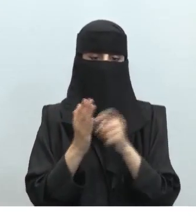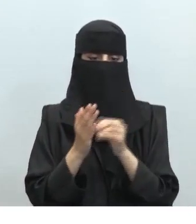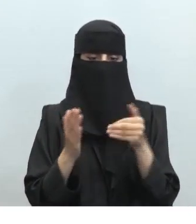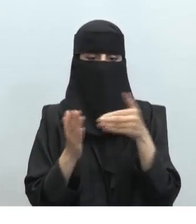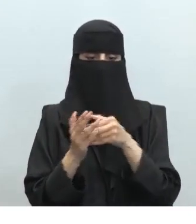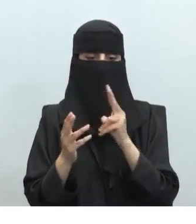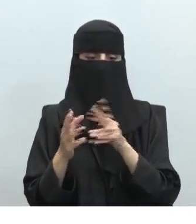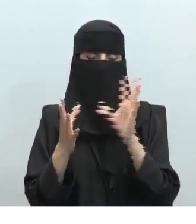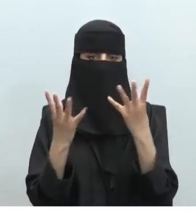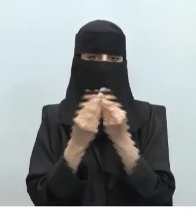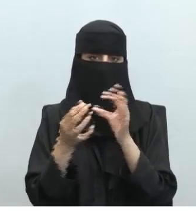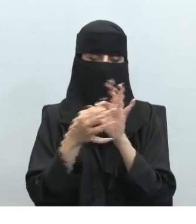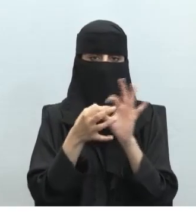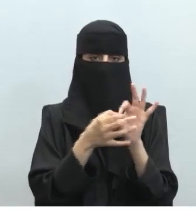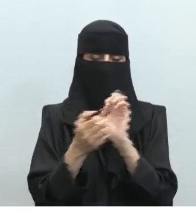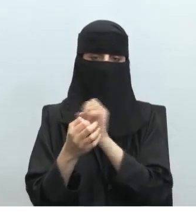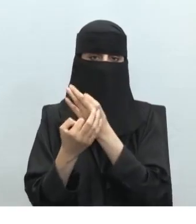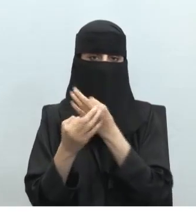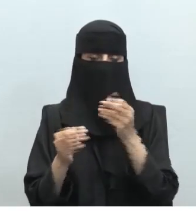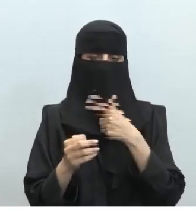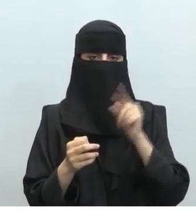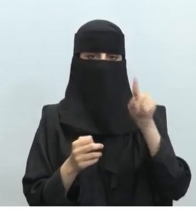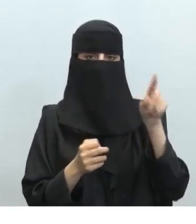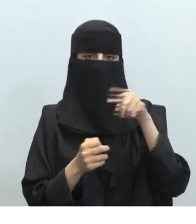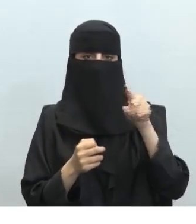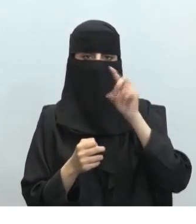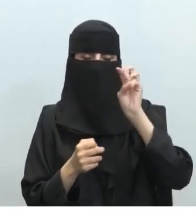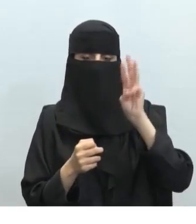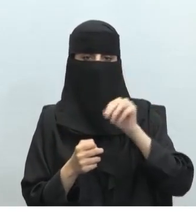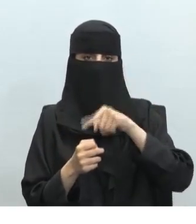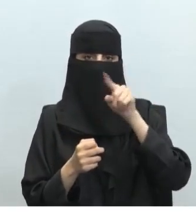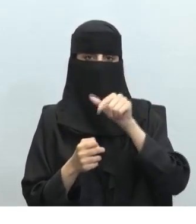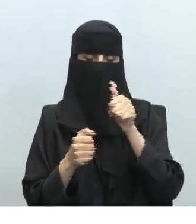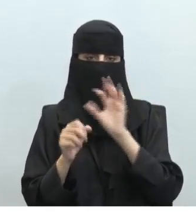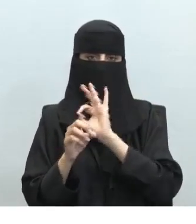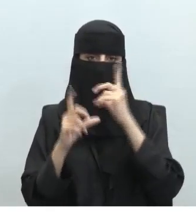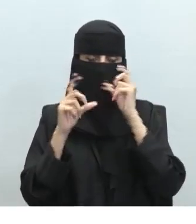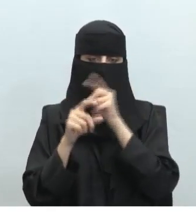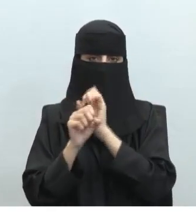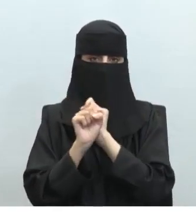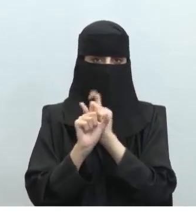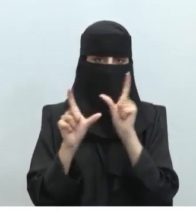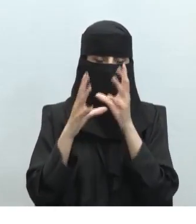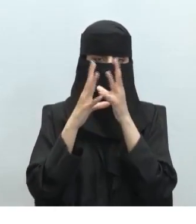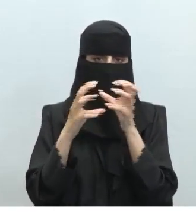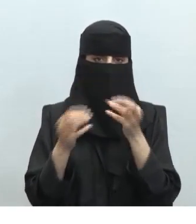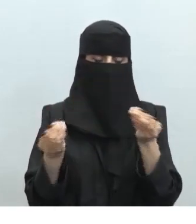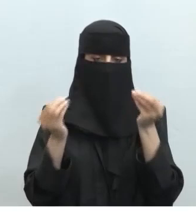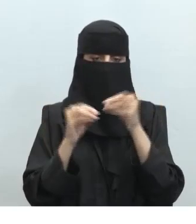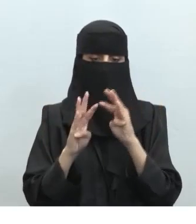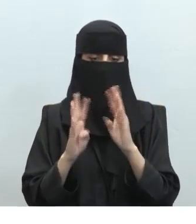ربط الدي ان اي هنا في هذه الصوره تلخص لنا ما حدث في عمليه التضاعف هنا نشاهد